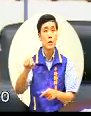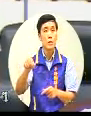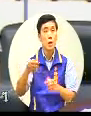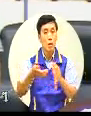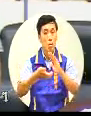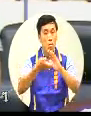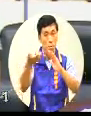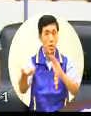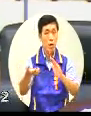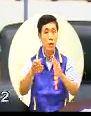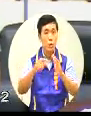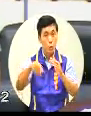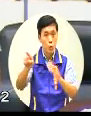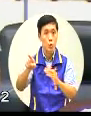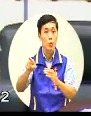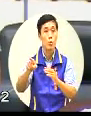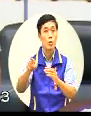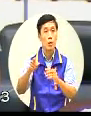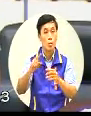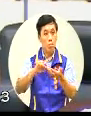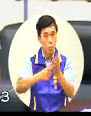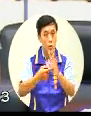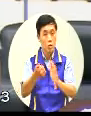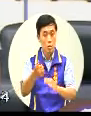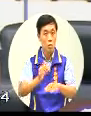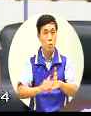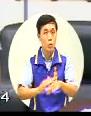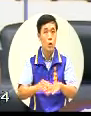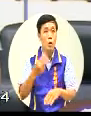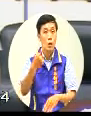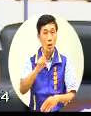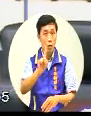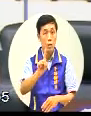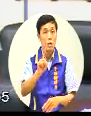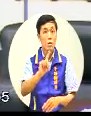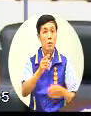该会更好了哈。那其实像还有一个我们